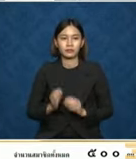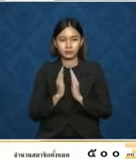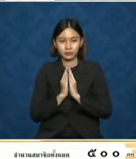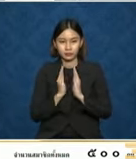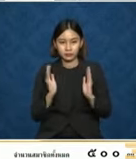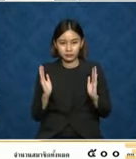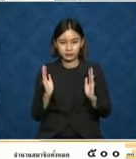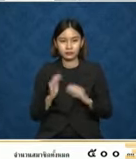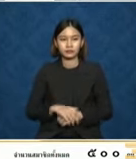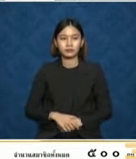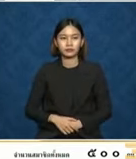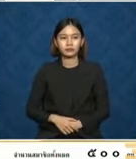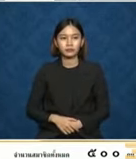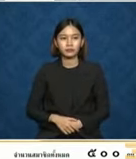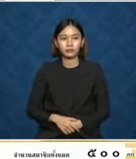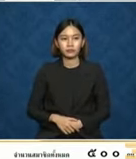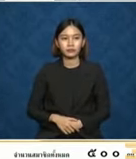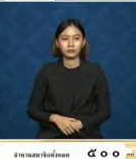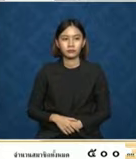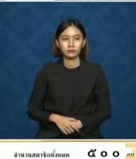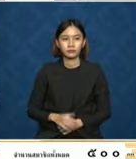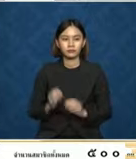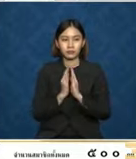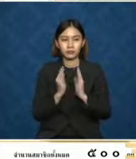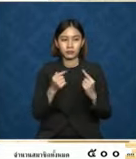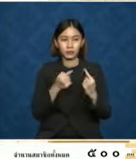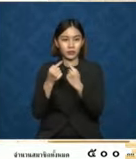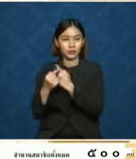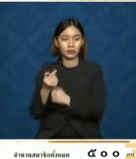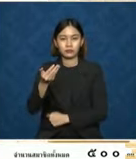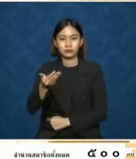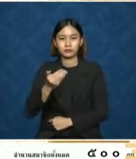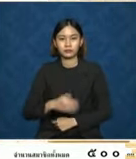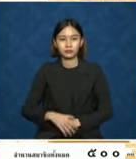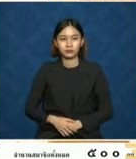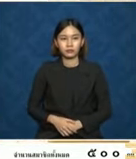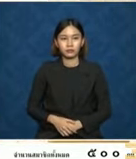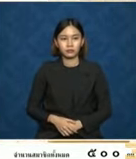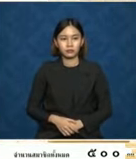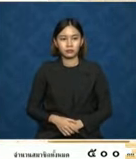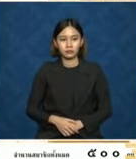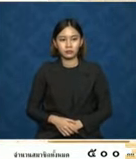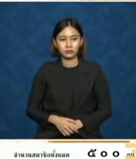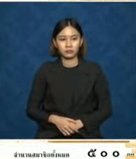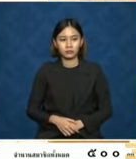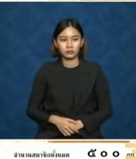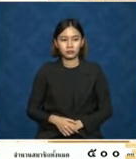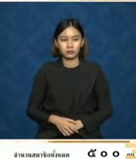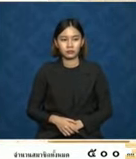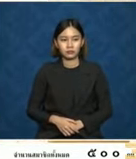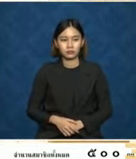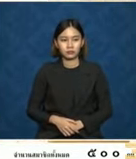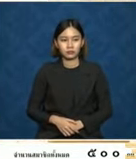อบพระคุณครับ ขอบคุณครับเชิญท่านภูริวัฒน์ใจสำราญตามด้วยท่านศศินันท์ธรรมนิธินันท์